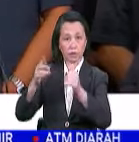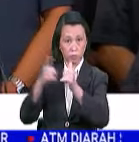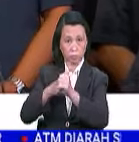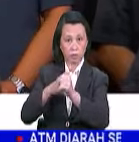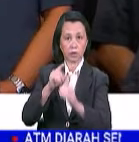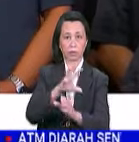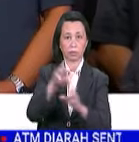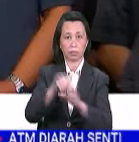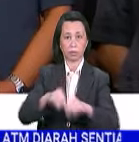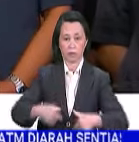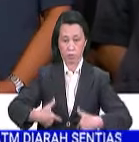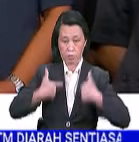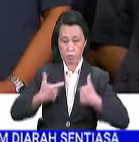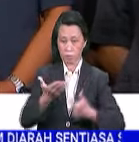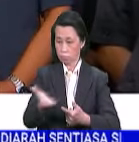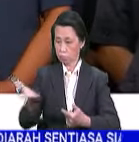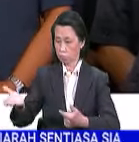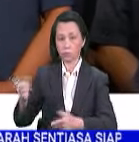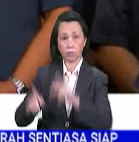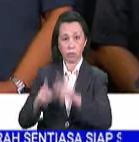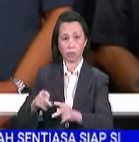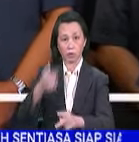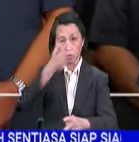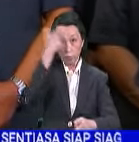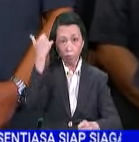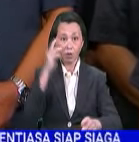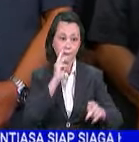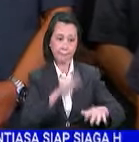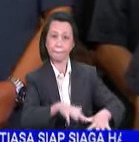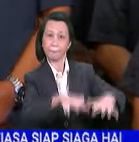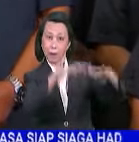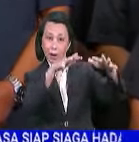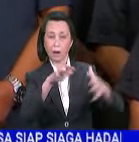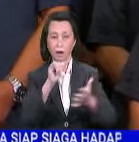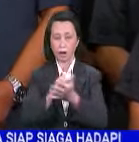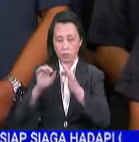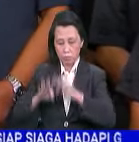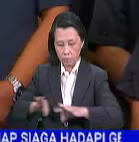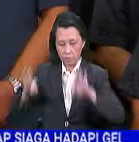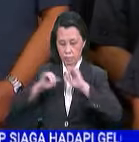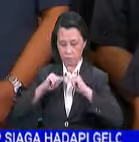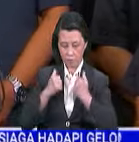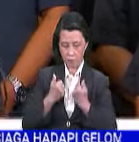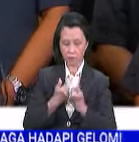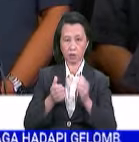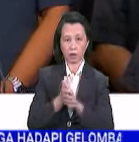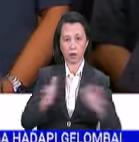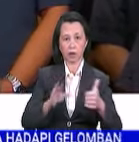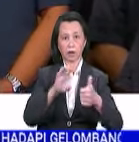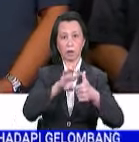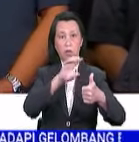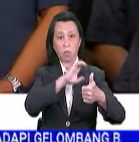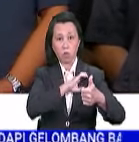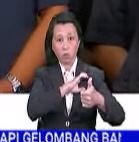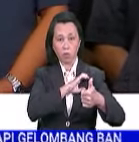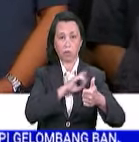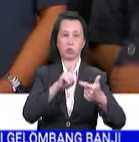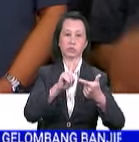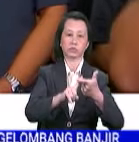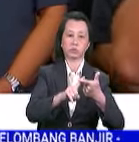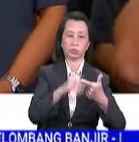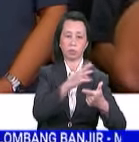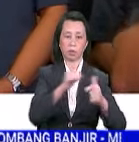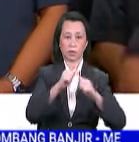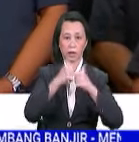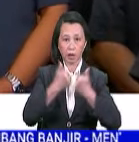terutama melibatkan nyawa penduduk yang terjejas akibat banjir. Ia menjadi keutamaan pihak agensi penyelamat seperti Polis Diraja Malaysia, PDRM